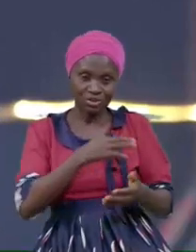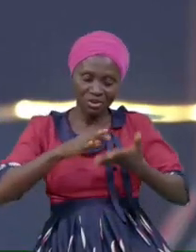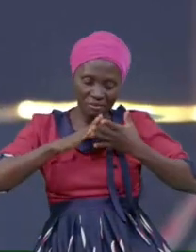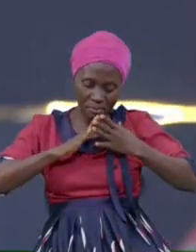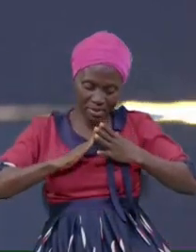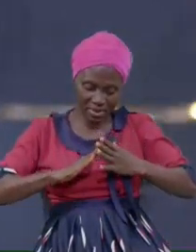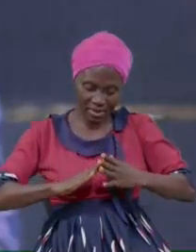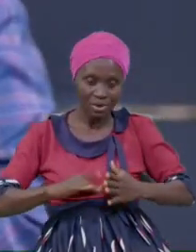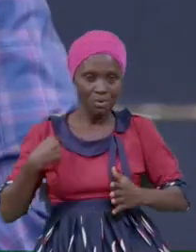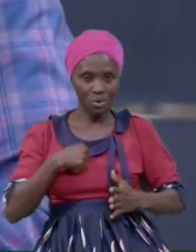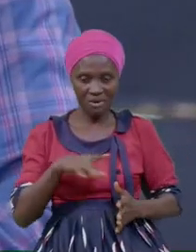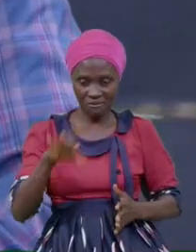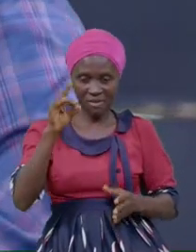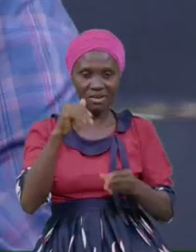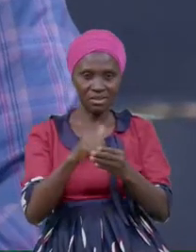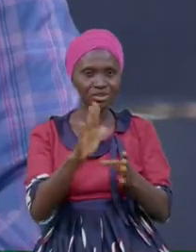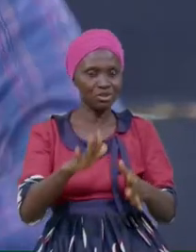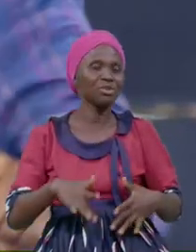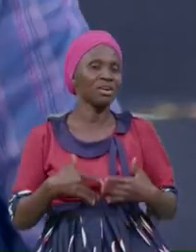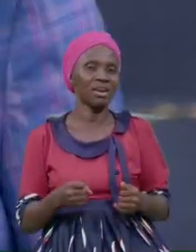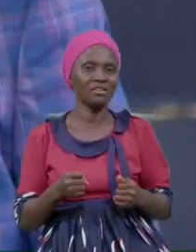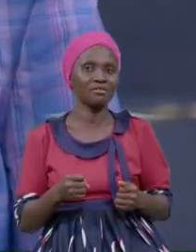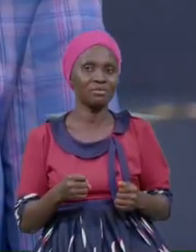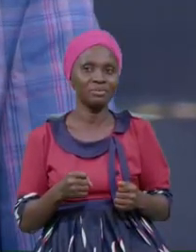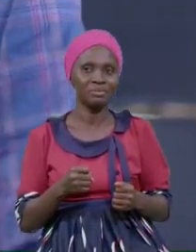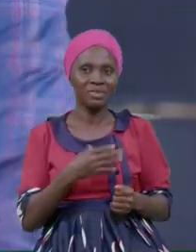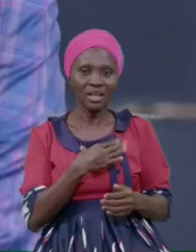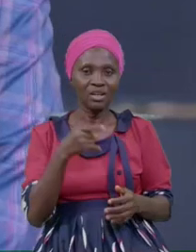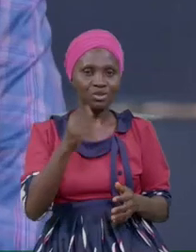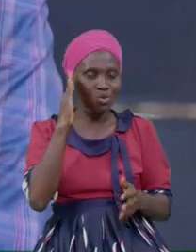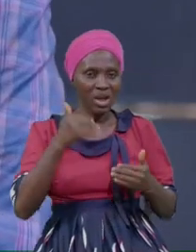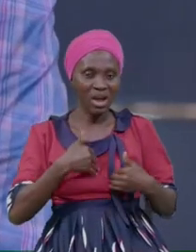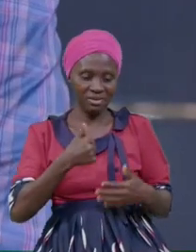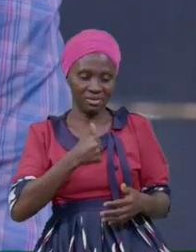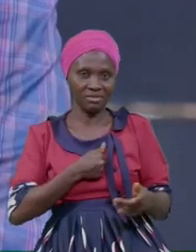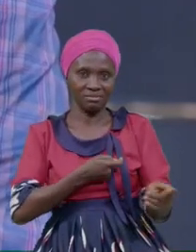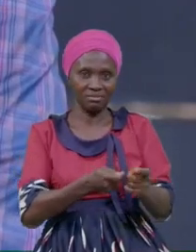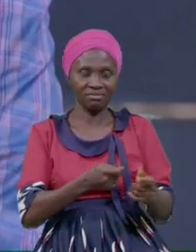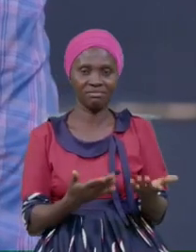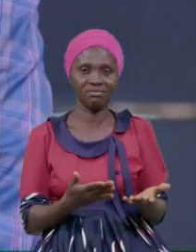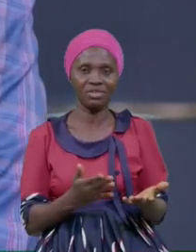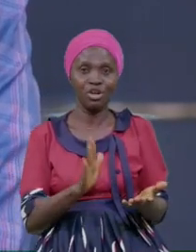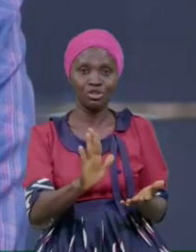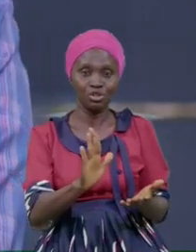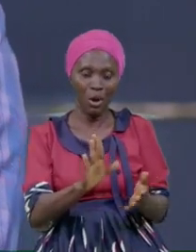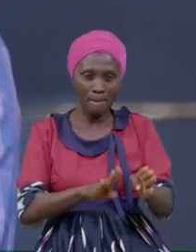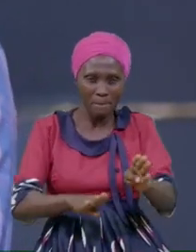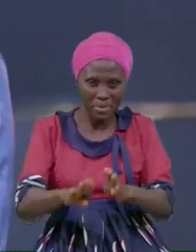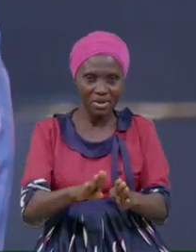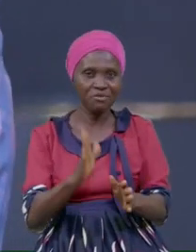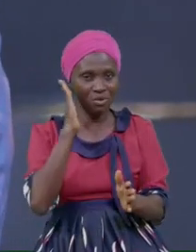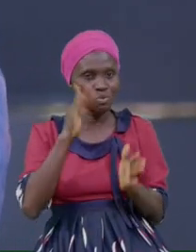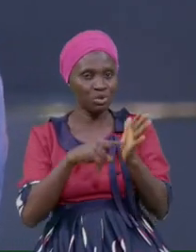ton comportement, quand les autres poussent ici, poussent cela, ton comportement va